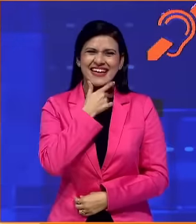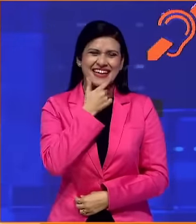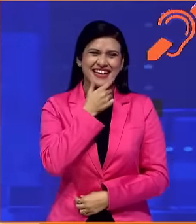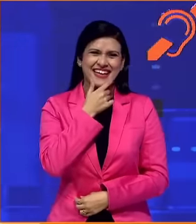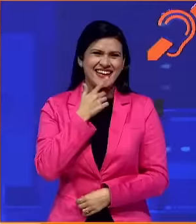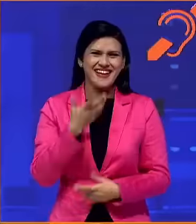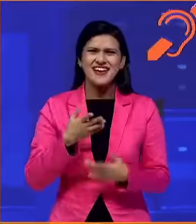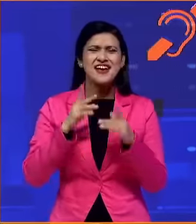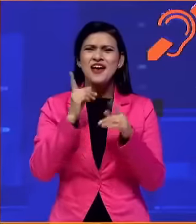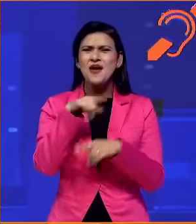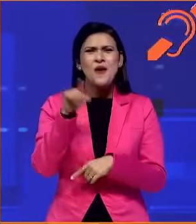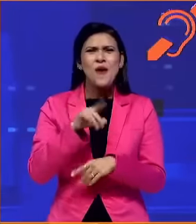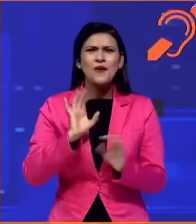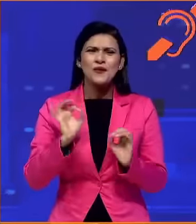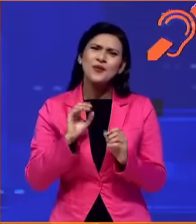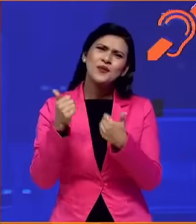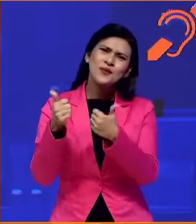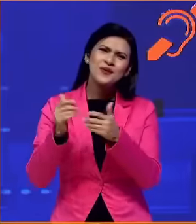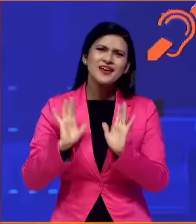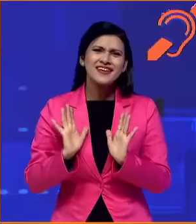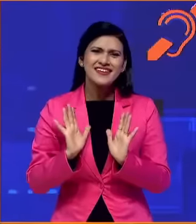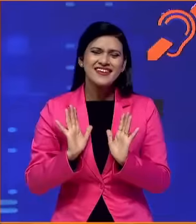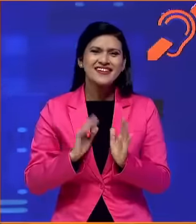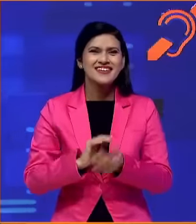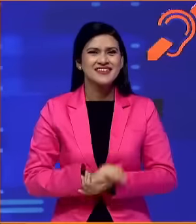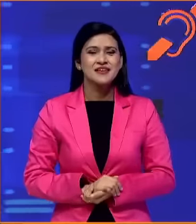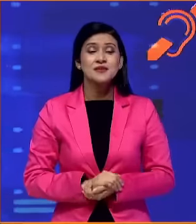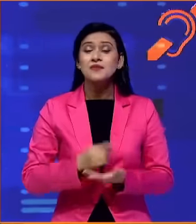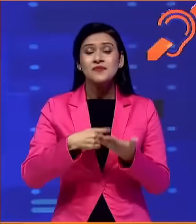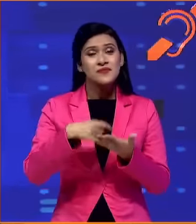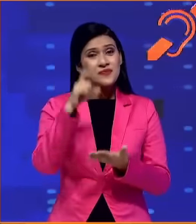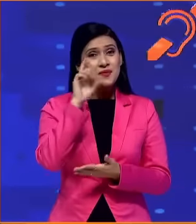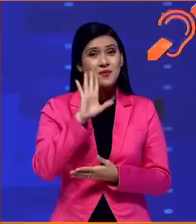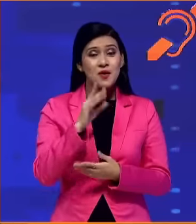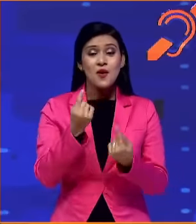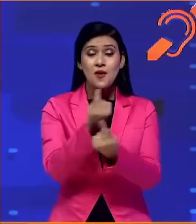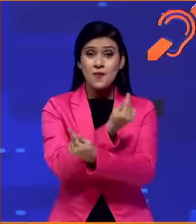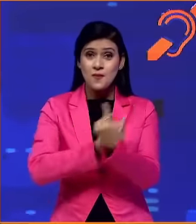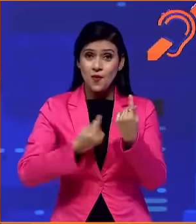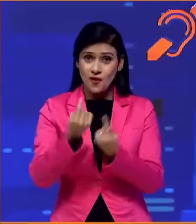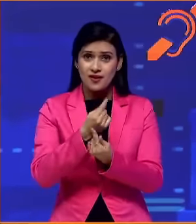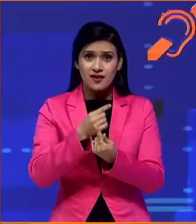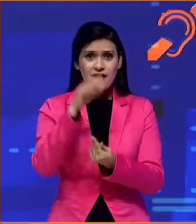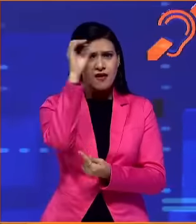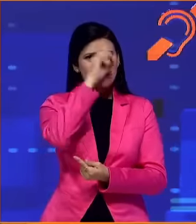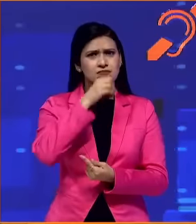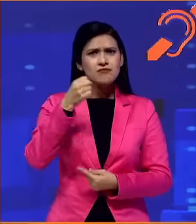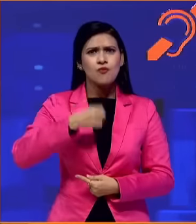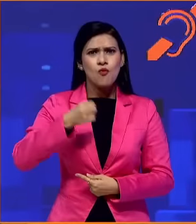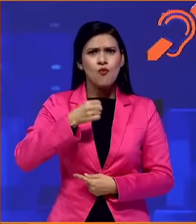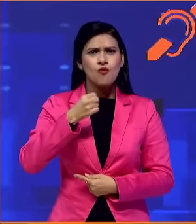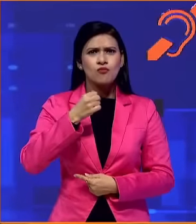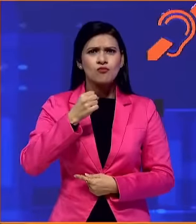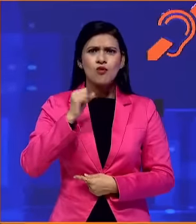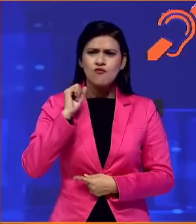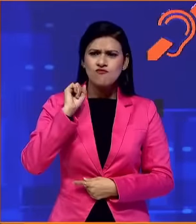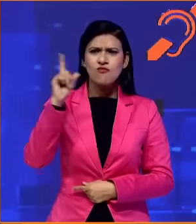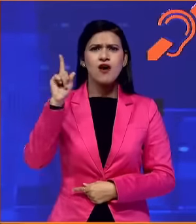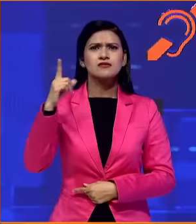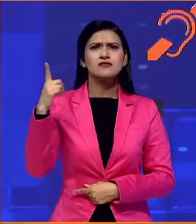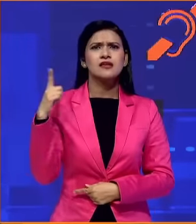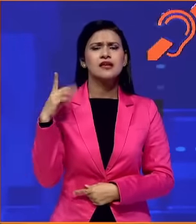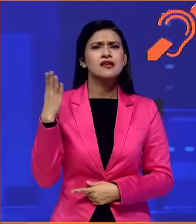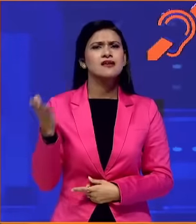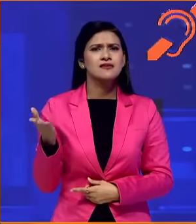लायकक्याहै ?राजनीतिकीदृष्टिसे गांधीजीदेशकेसबसेमहान महात्मा,